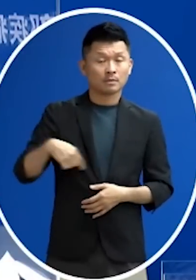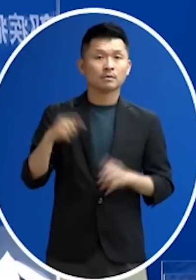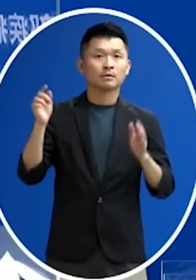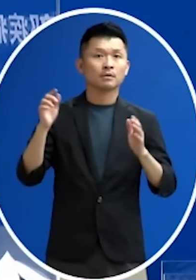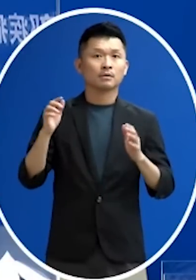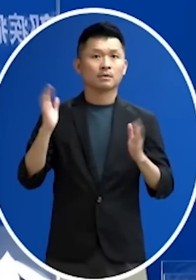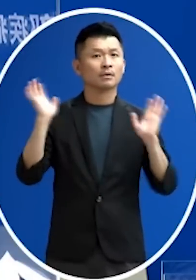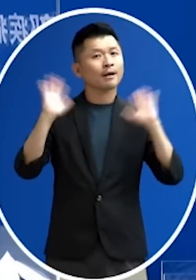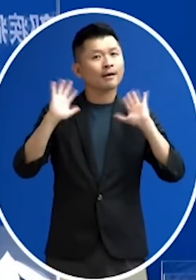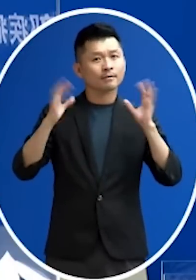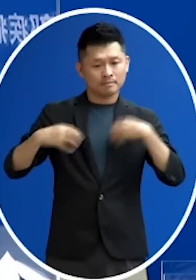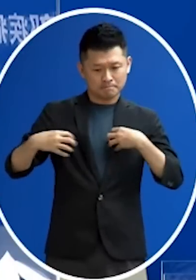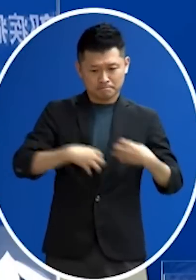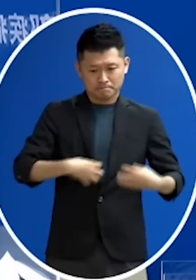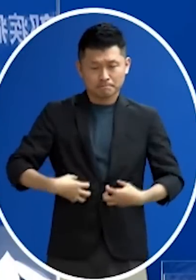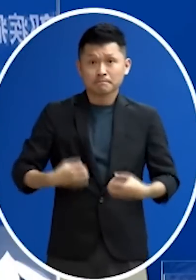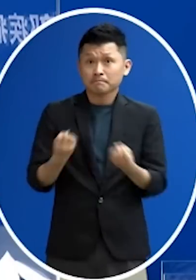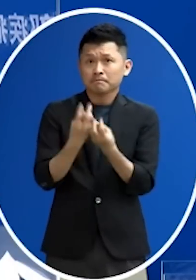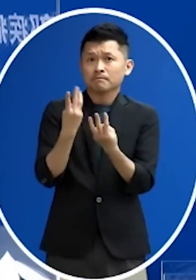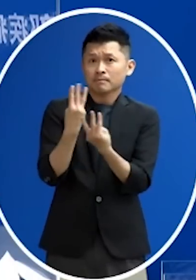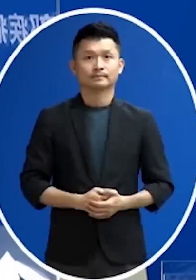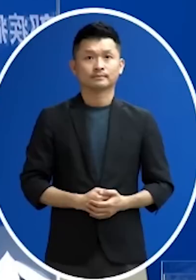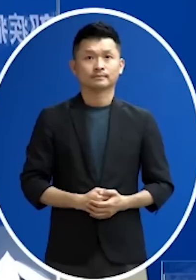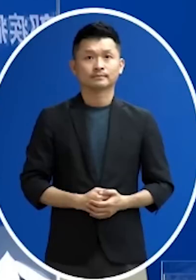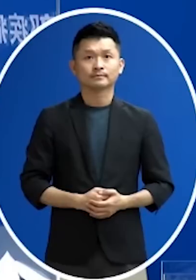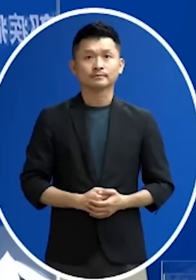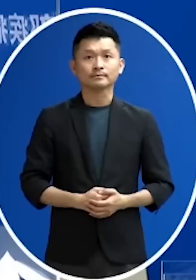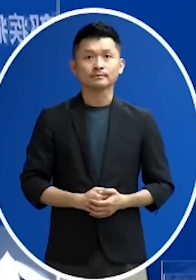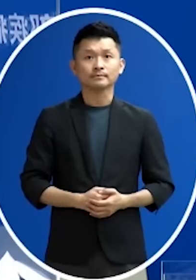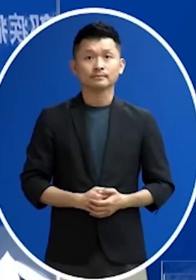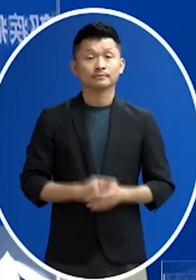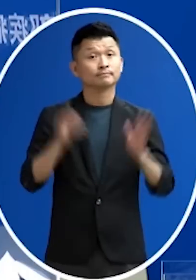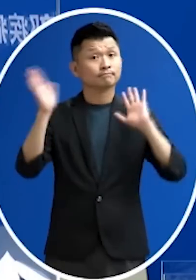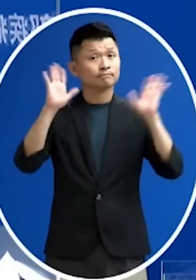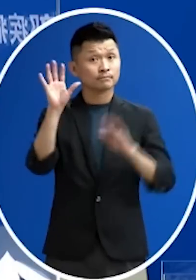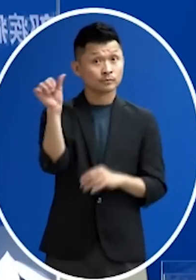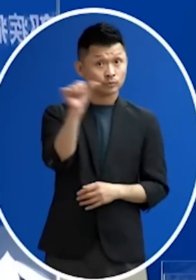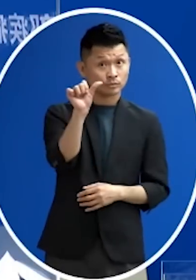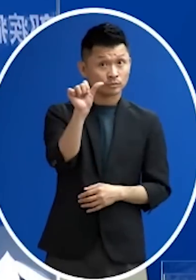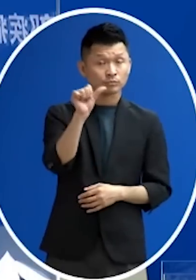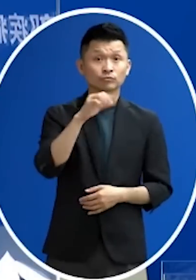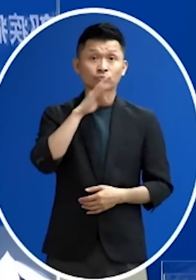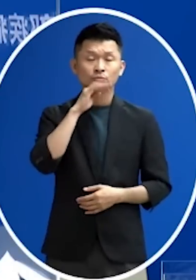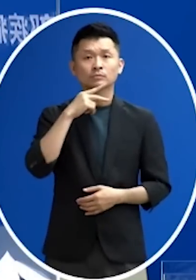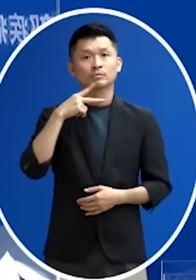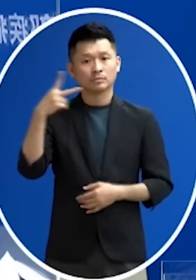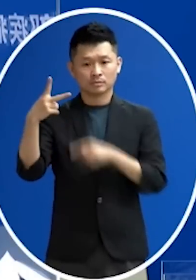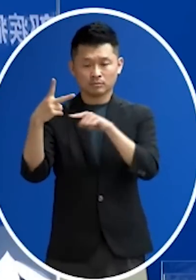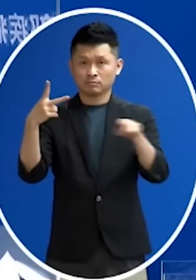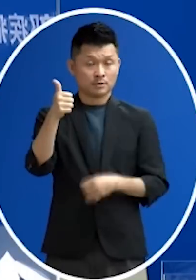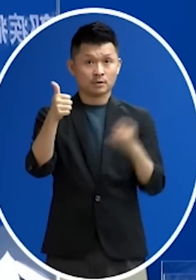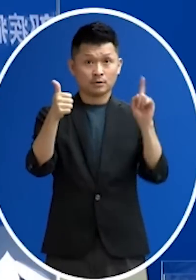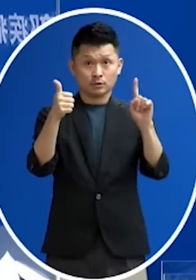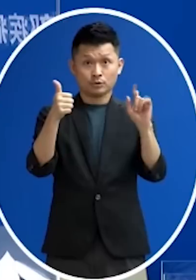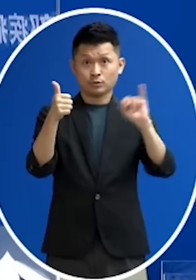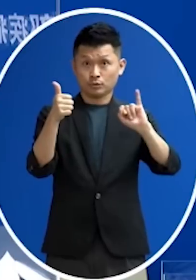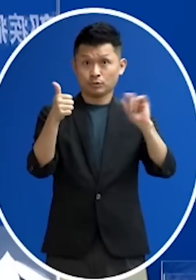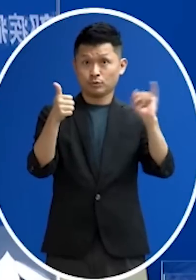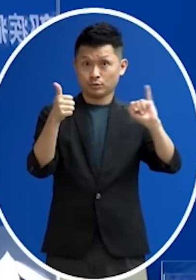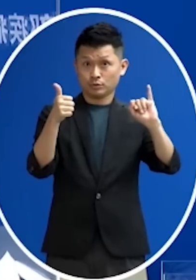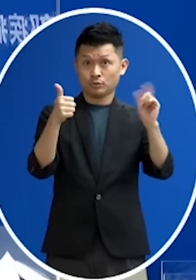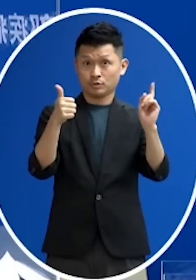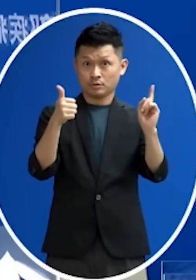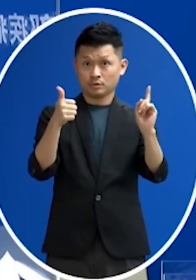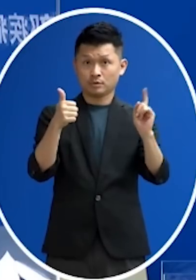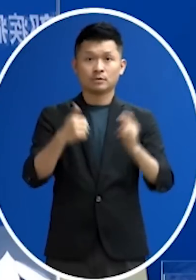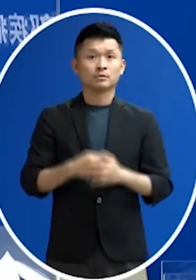童多系统炎症症候群哦，是 MIS-C 哦。那这5位的小朋友哦，年龄从2岁到10岁，要特别注意的